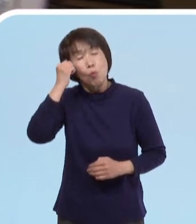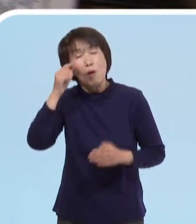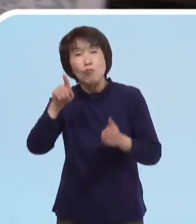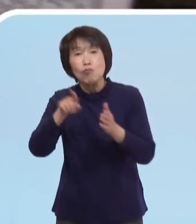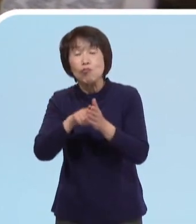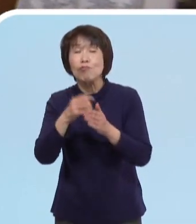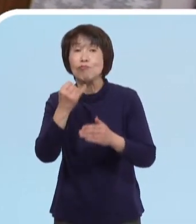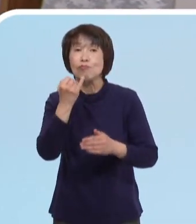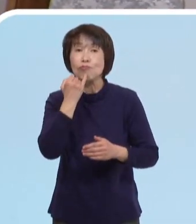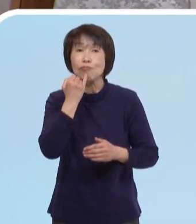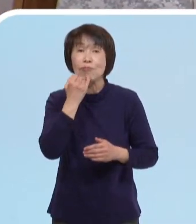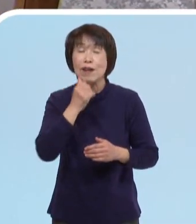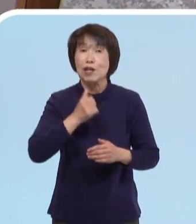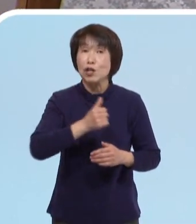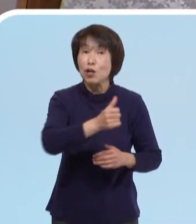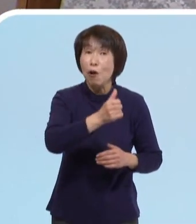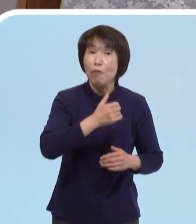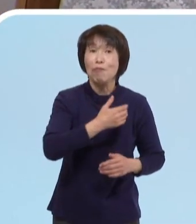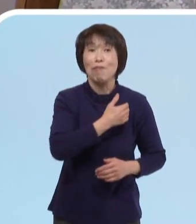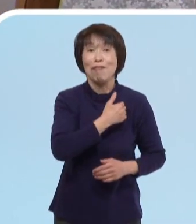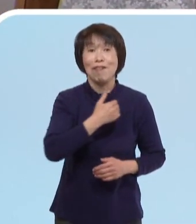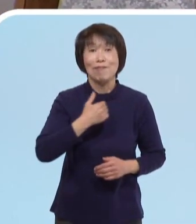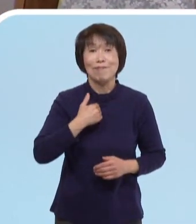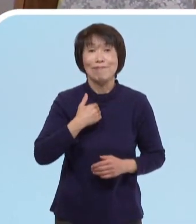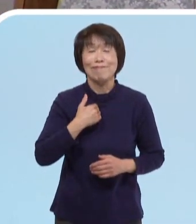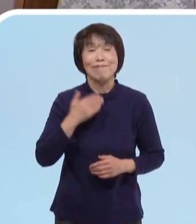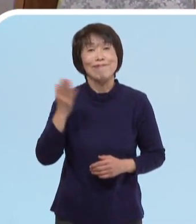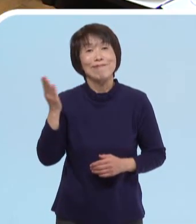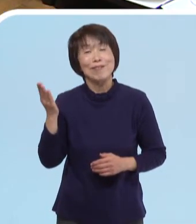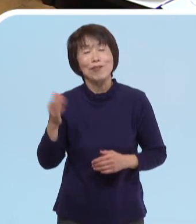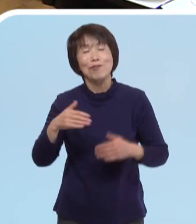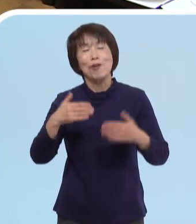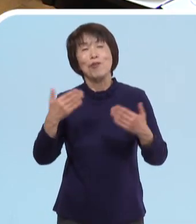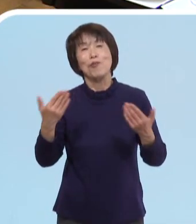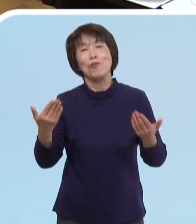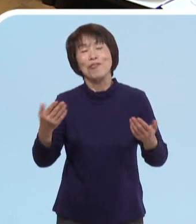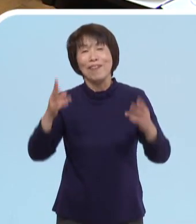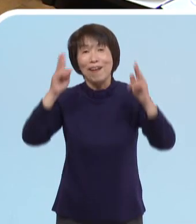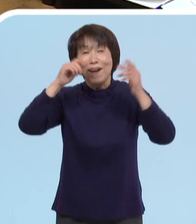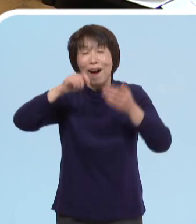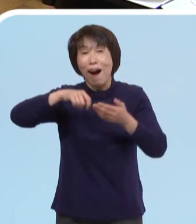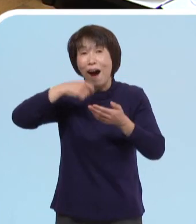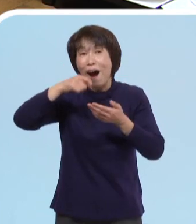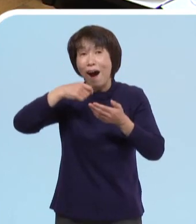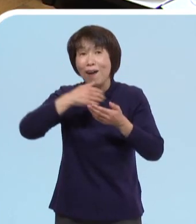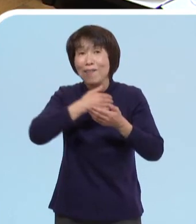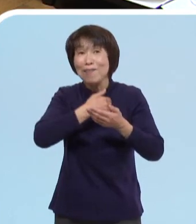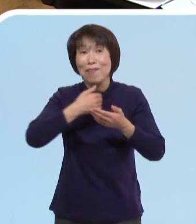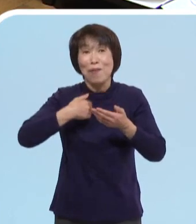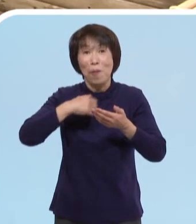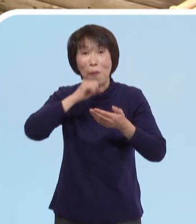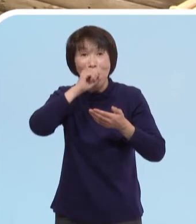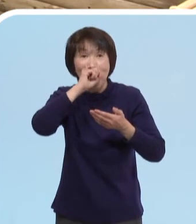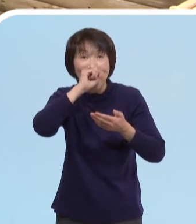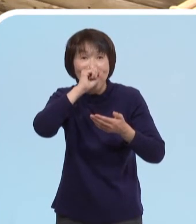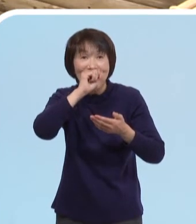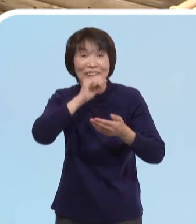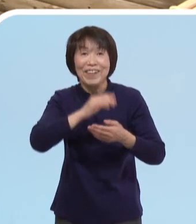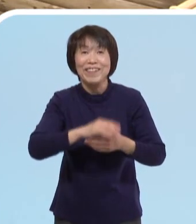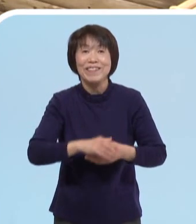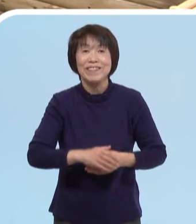お泊まりはもちろん、日帰りでもいろりのある個室でゆったりと心ゆくまでカニを堪能できるん